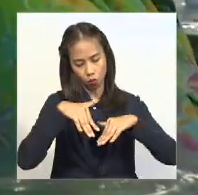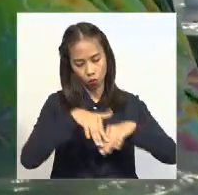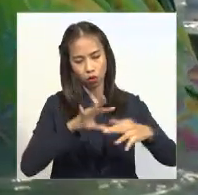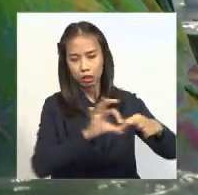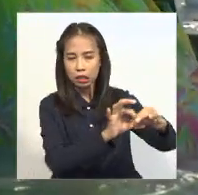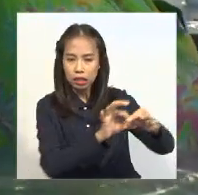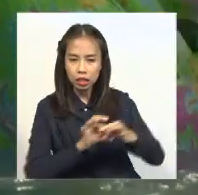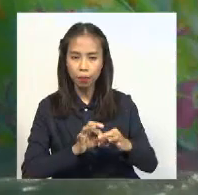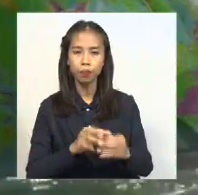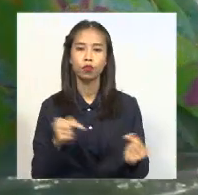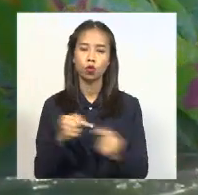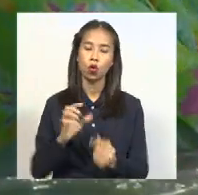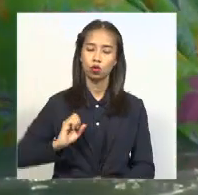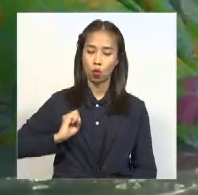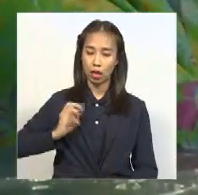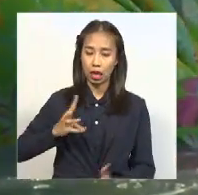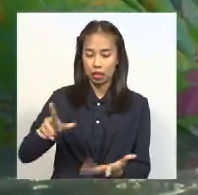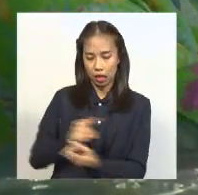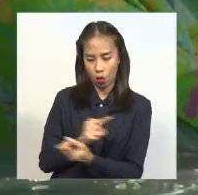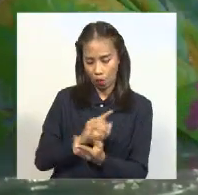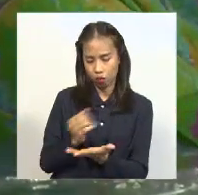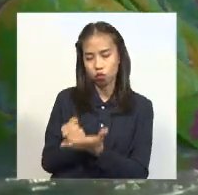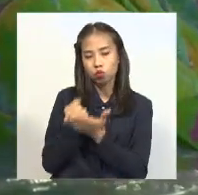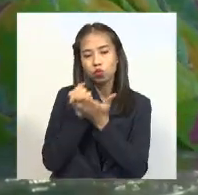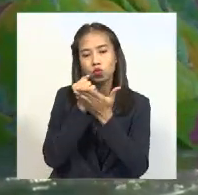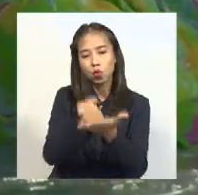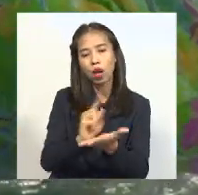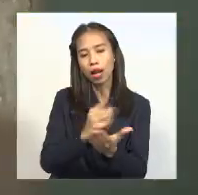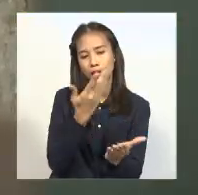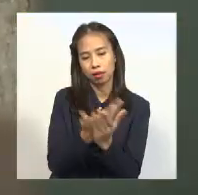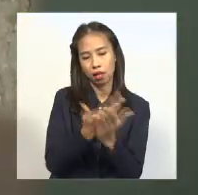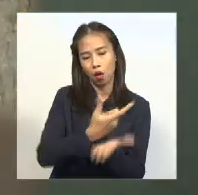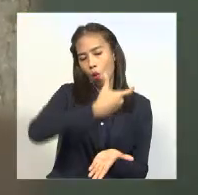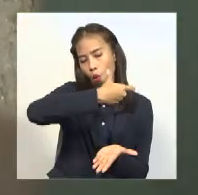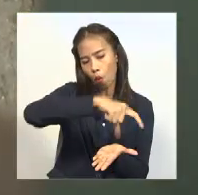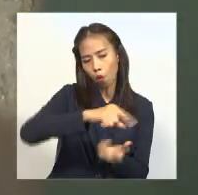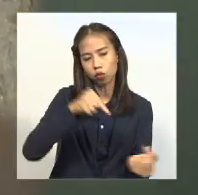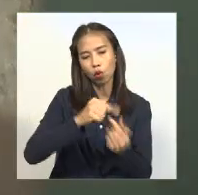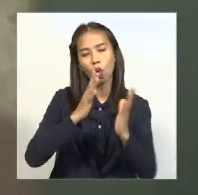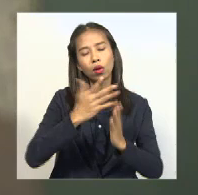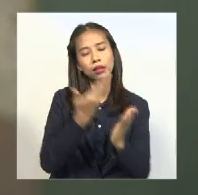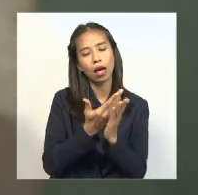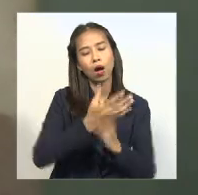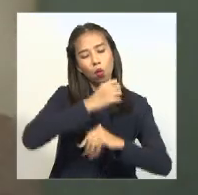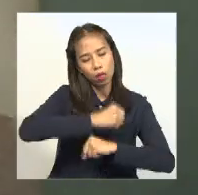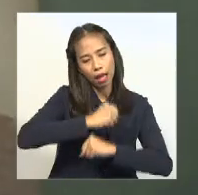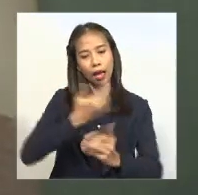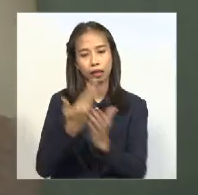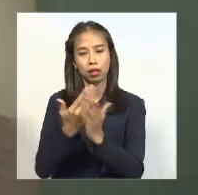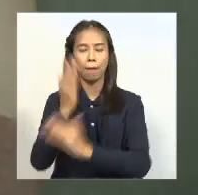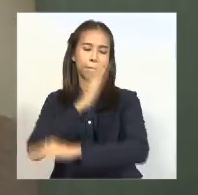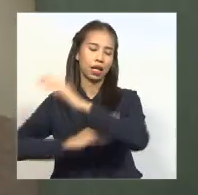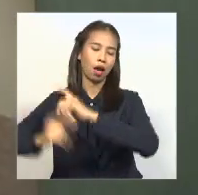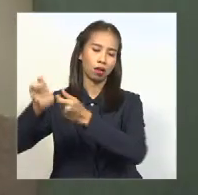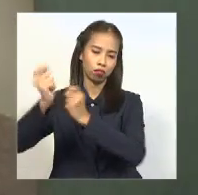ข้อมูลสวัสดิการสังคมได้อย่างมีประสิทธิภาพเพื่อให้สามารถจ่ายเบี้ยยังชีพผู้สูงอายุและเบี้ยความพิการของอปท.